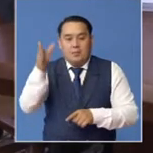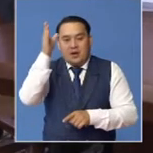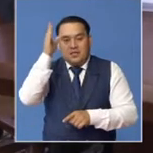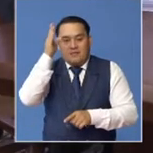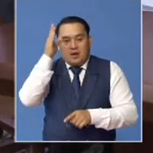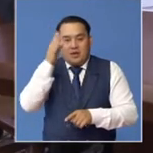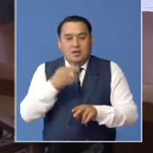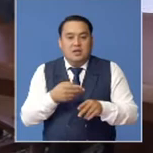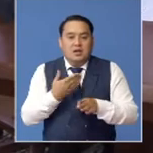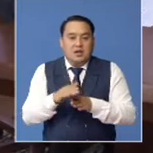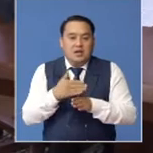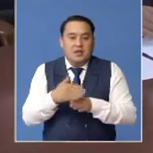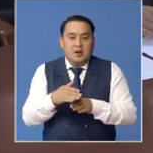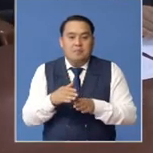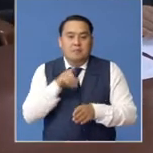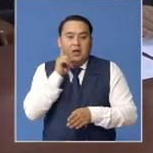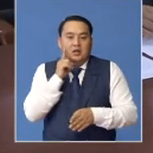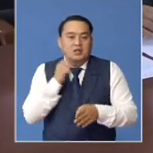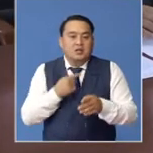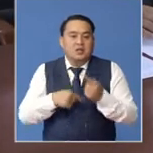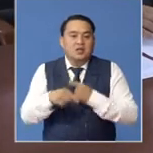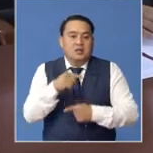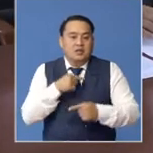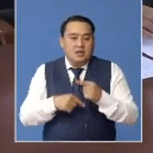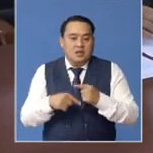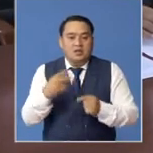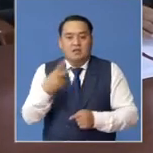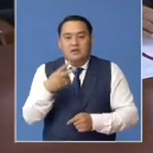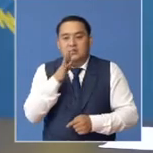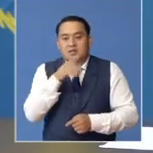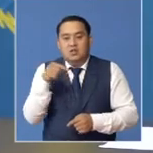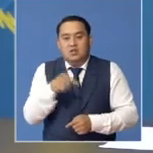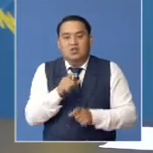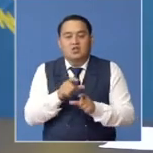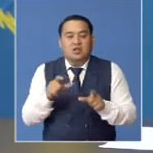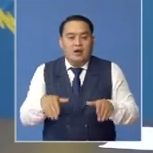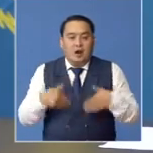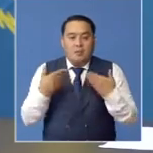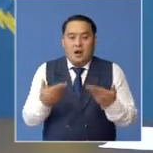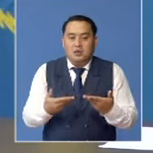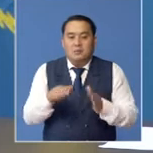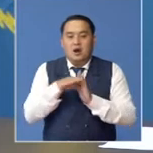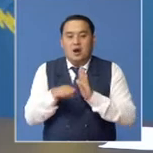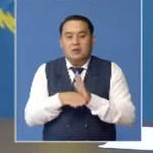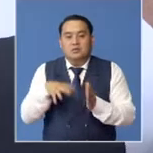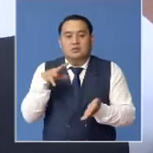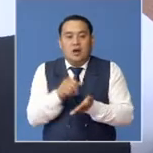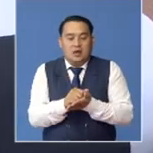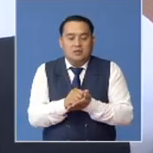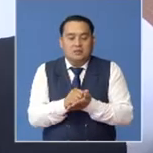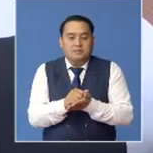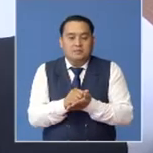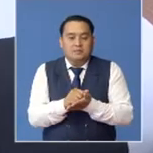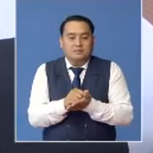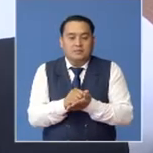образование и микрокредитование молодых предпринимателей. В этом году 22 тысячи человек обратились к программе продуктивной